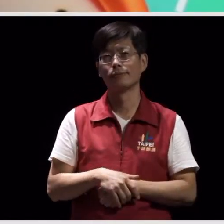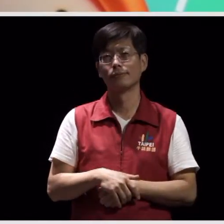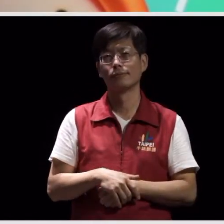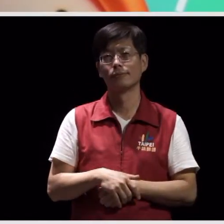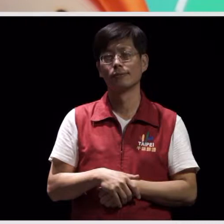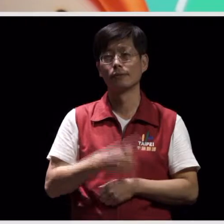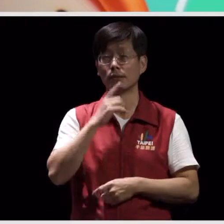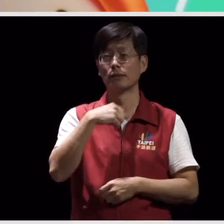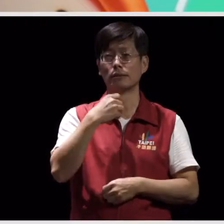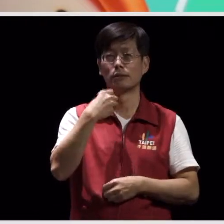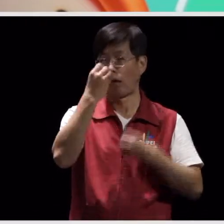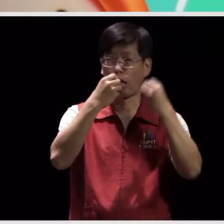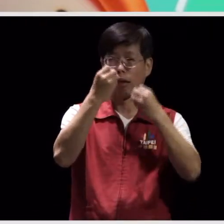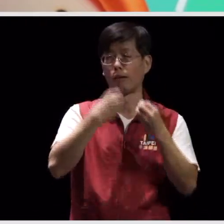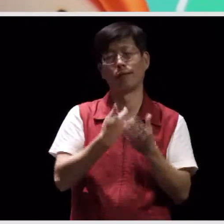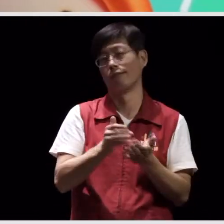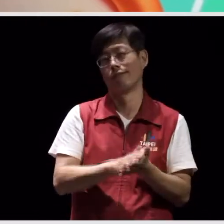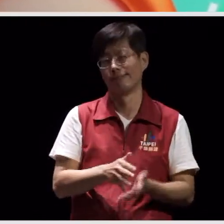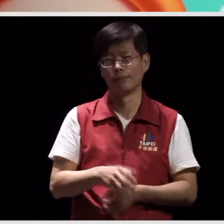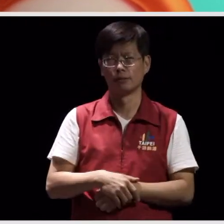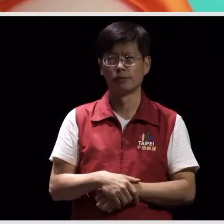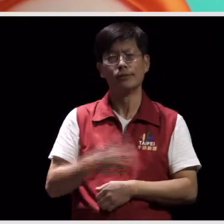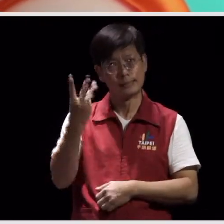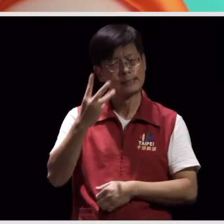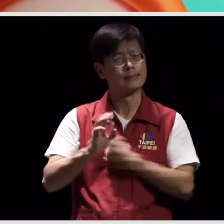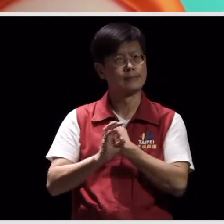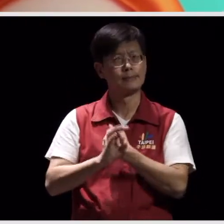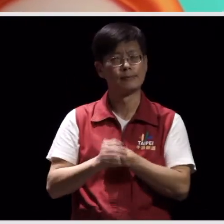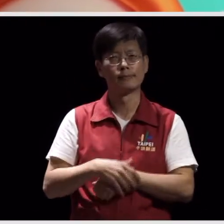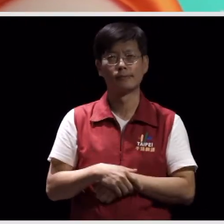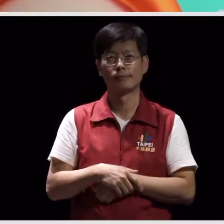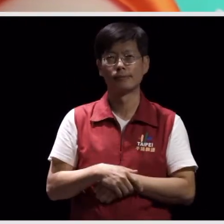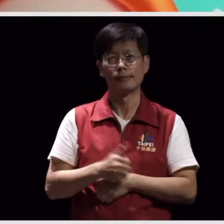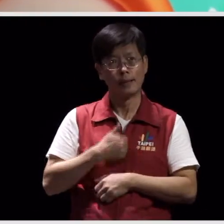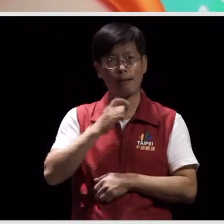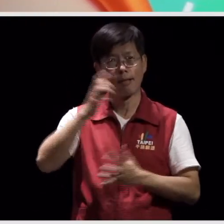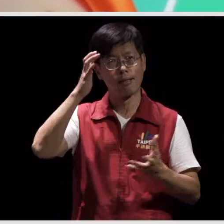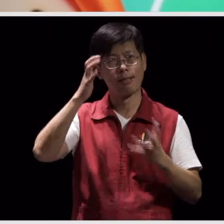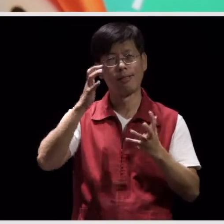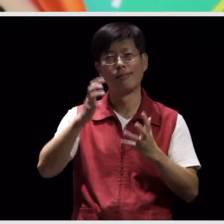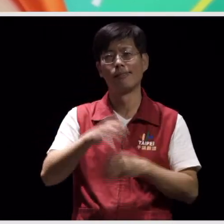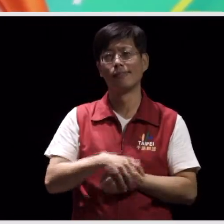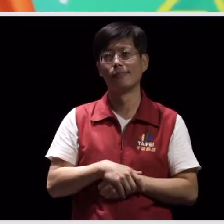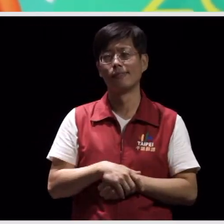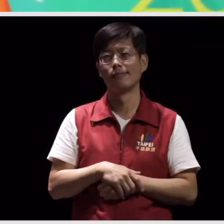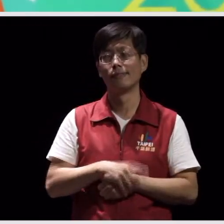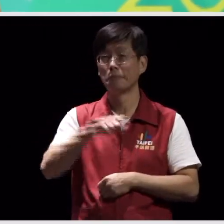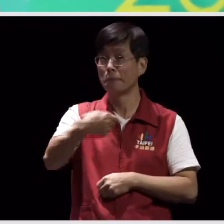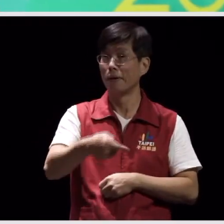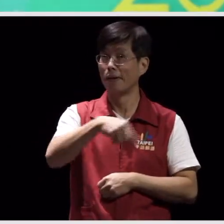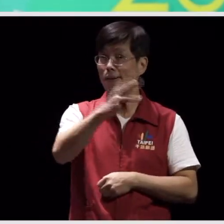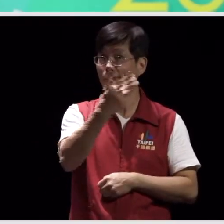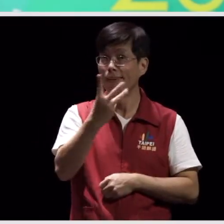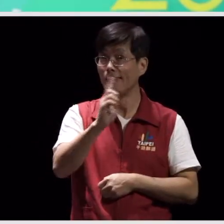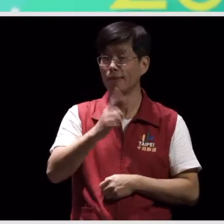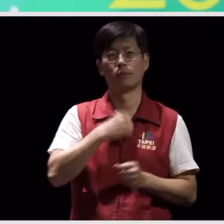醉了讲的话都不算数嘛。然后三个人想说，想来试试看，很酷哦，很疯狂哦。然后接着他们做什么事？三